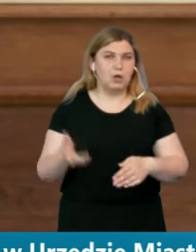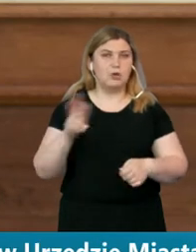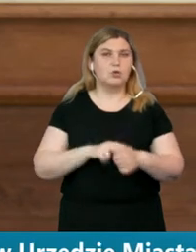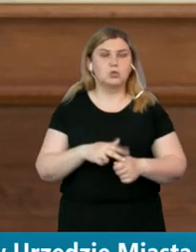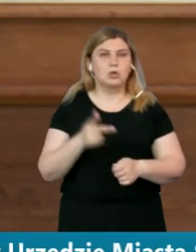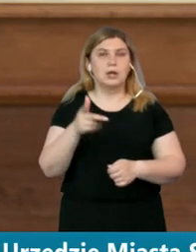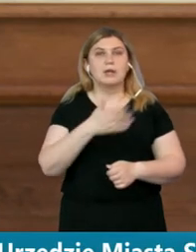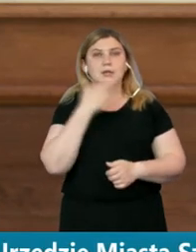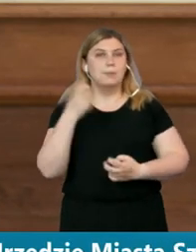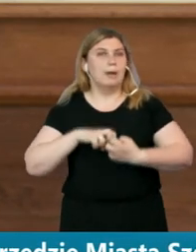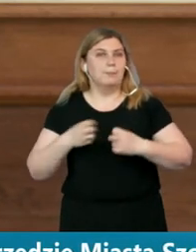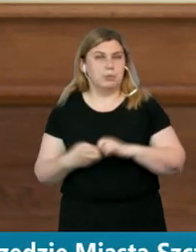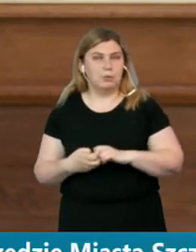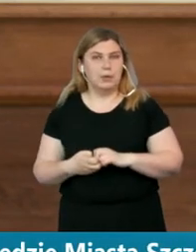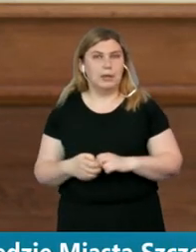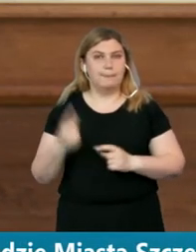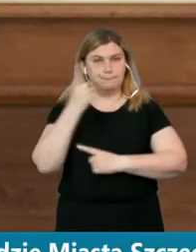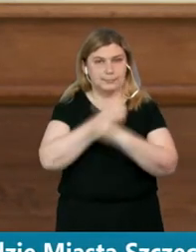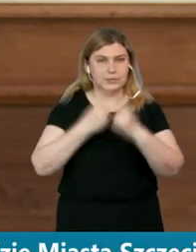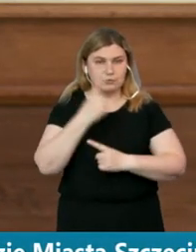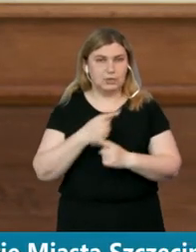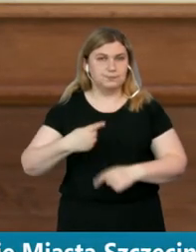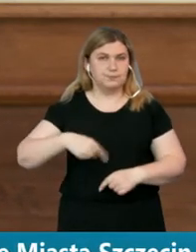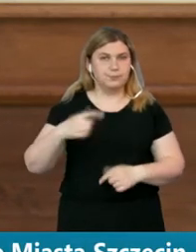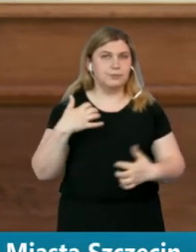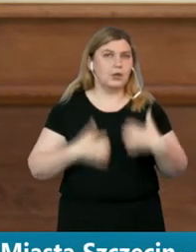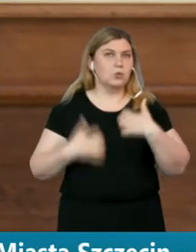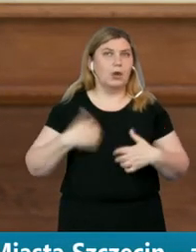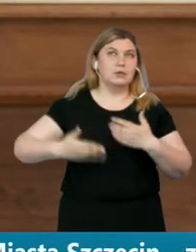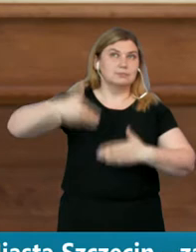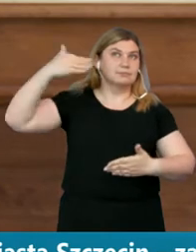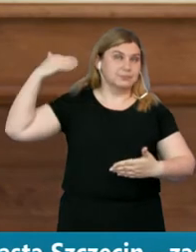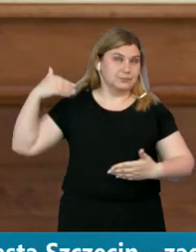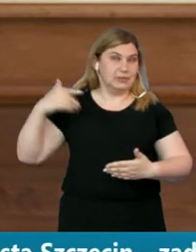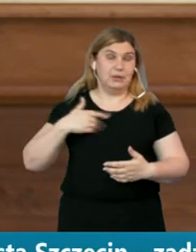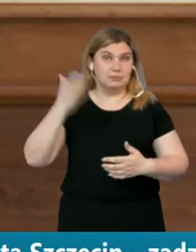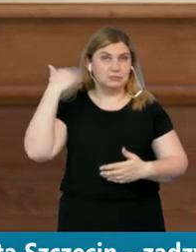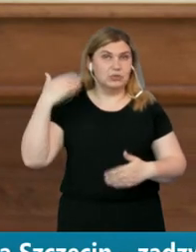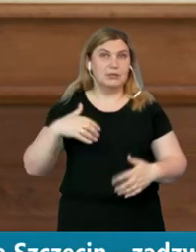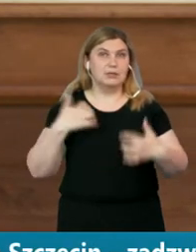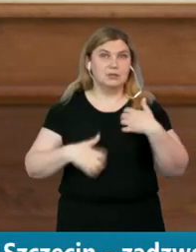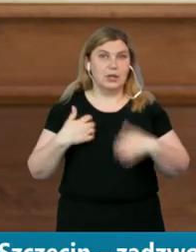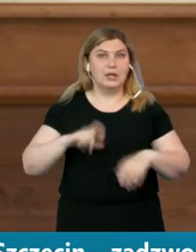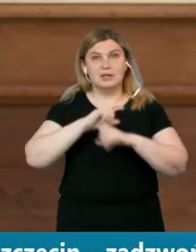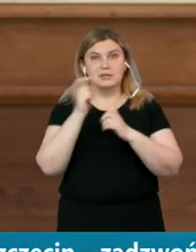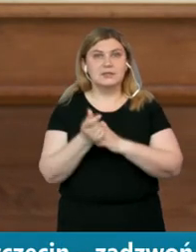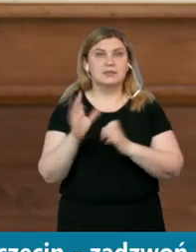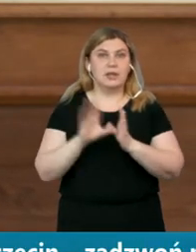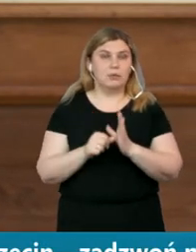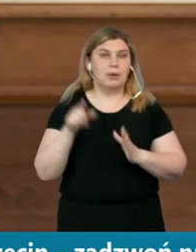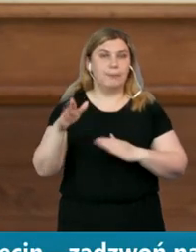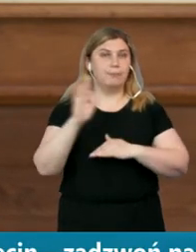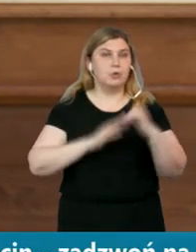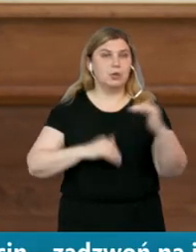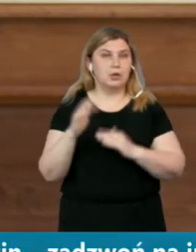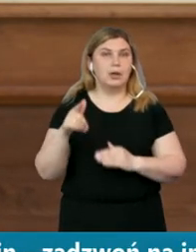stwarza tylu problemów i myślę, że już mimo złości tamtego czasu, bo wszyscy się złościliśmy w całym mieście na tą przebudowę, ona